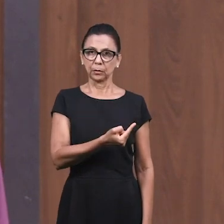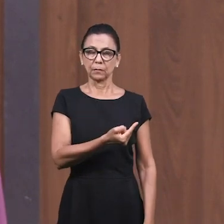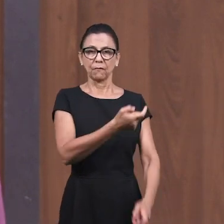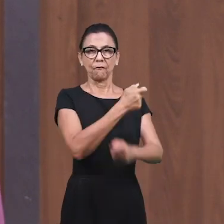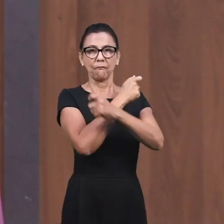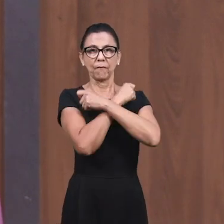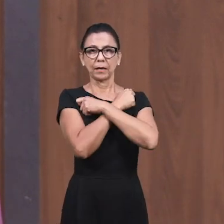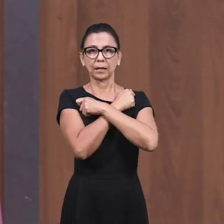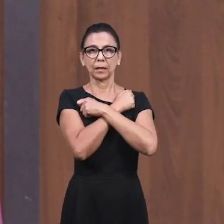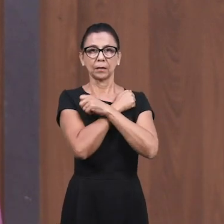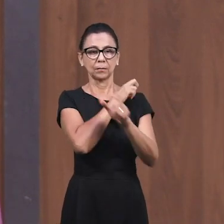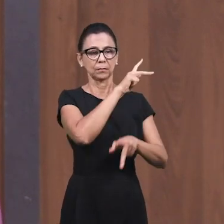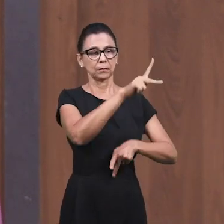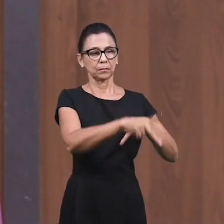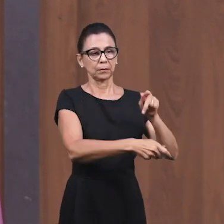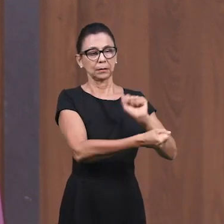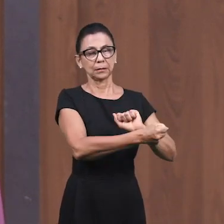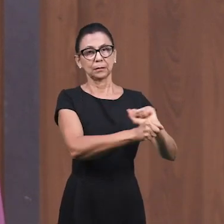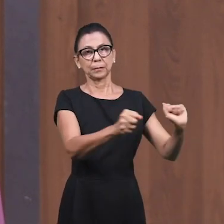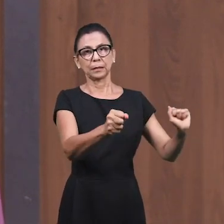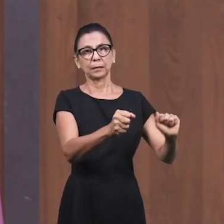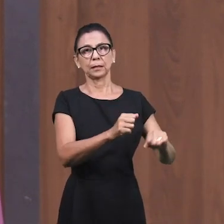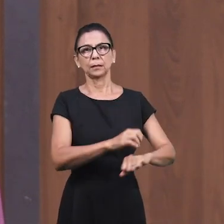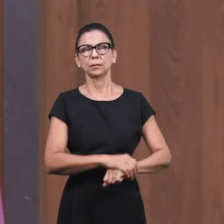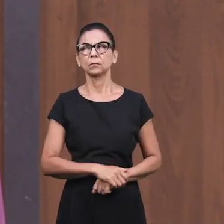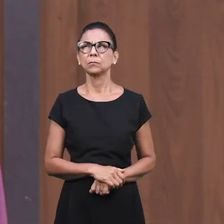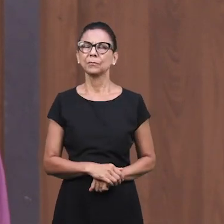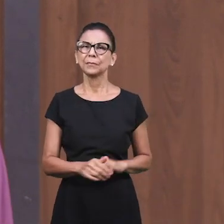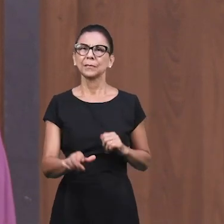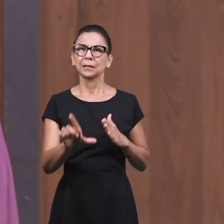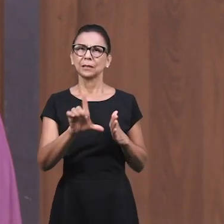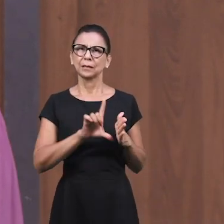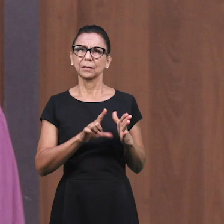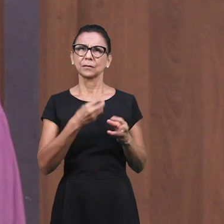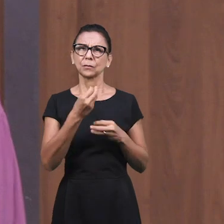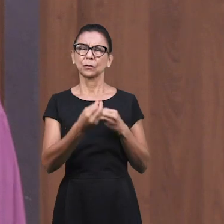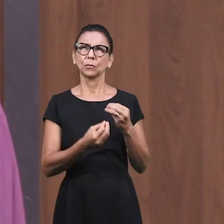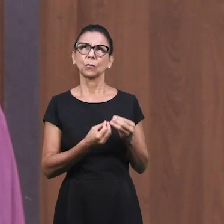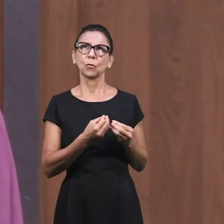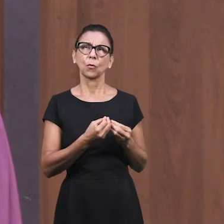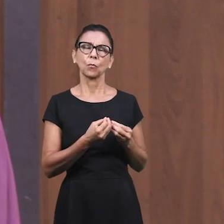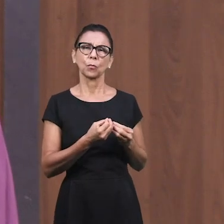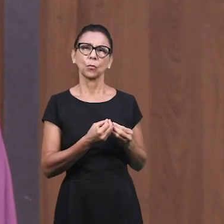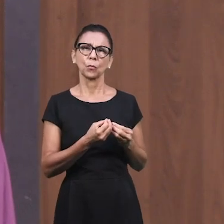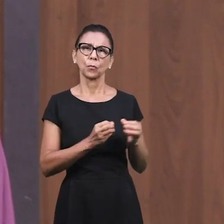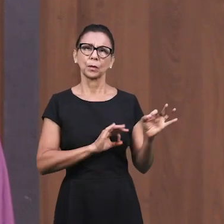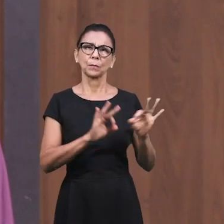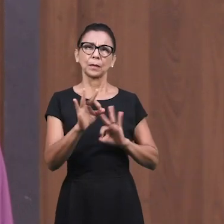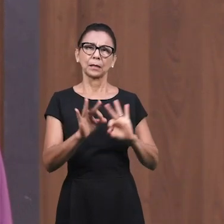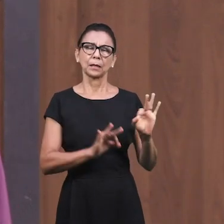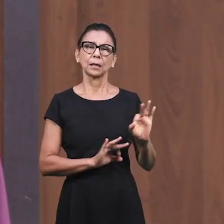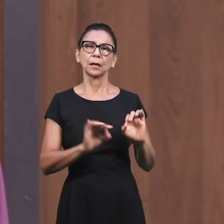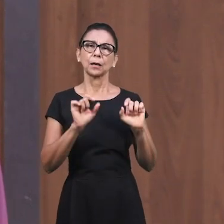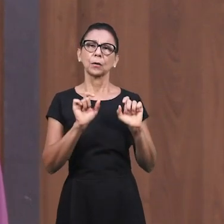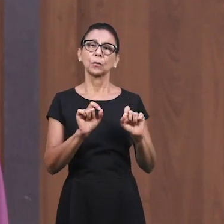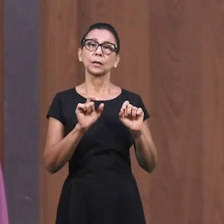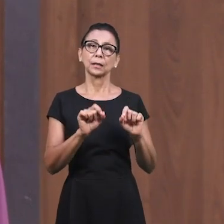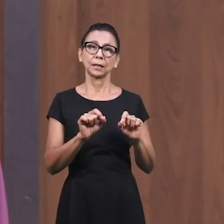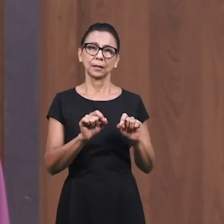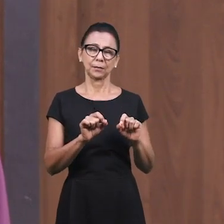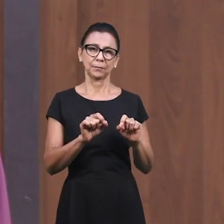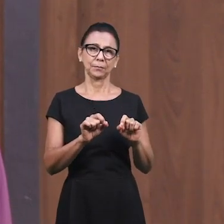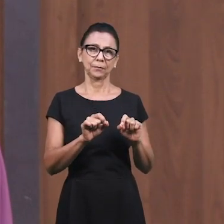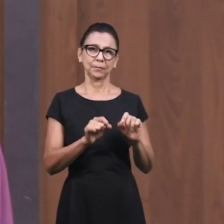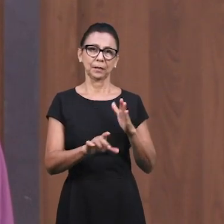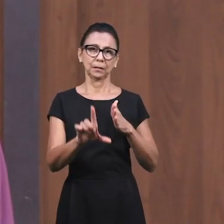le peuple n'allait pas partir d'Égypte de n'importe comment, n'importe quelle manière. Avant le départ, il y aurait une